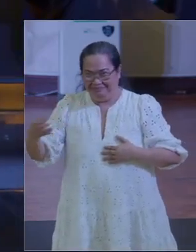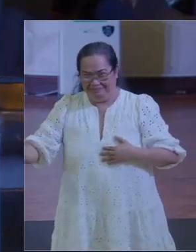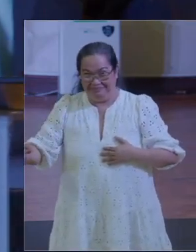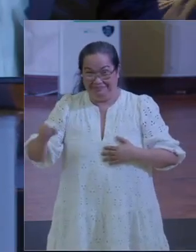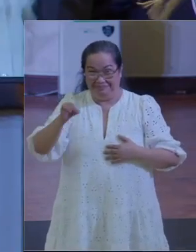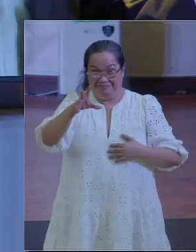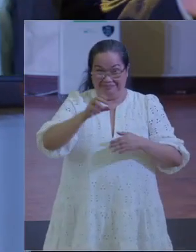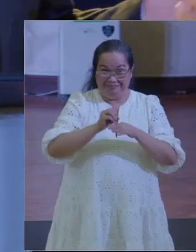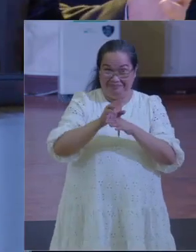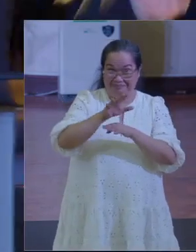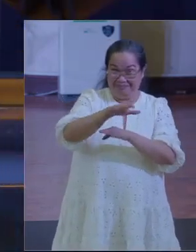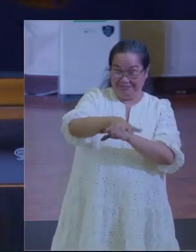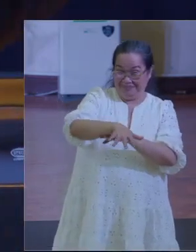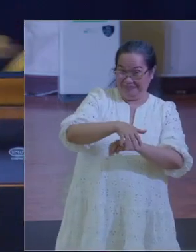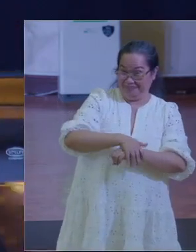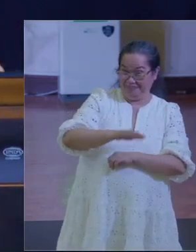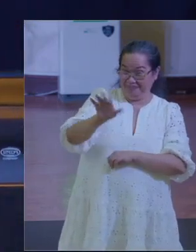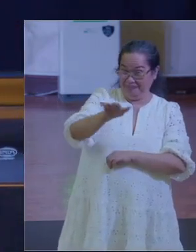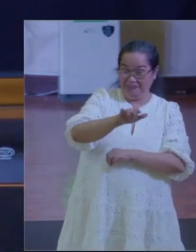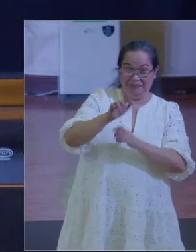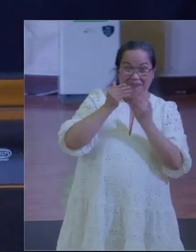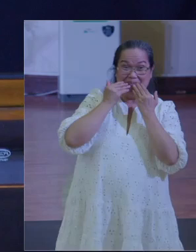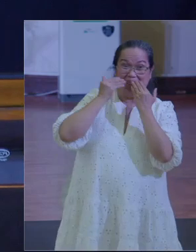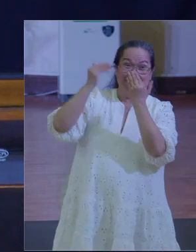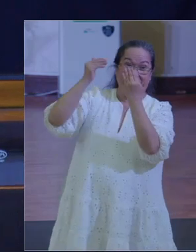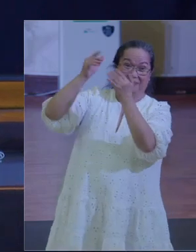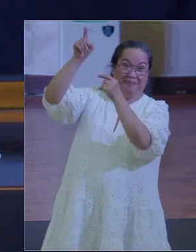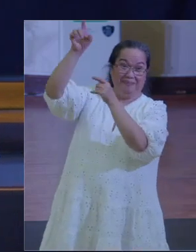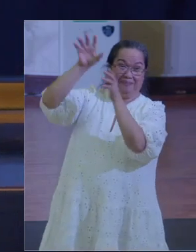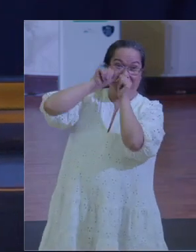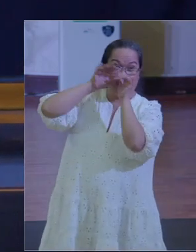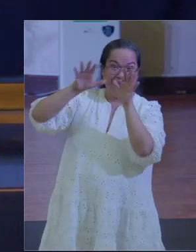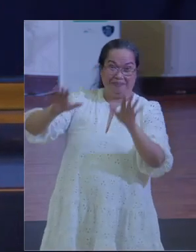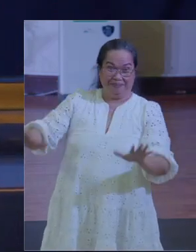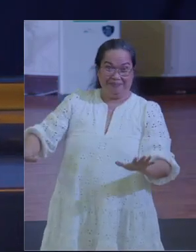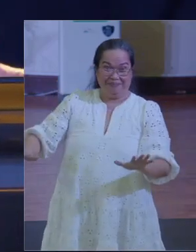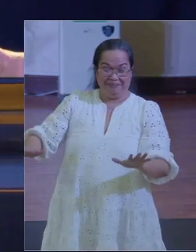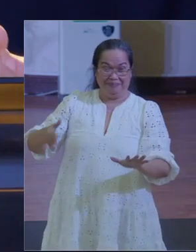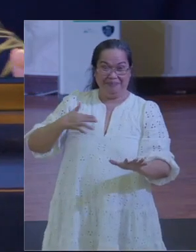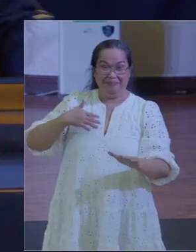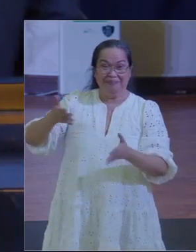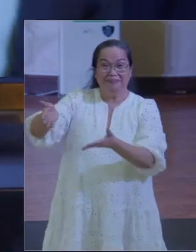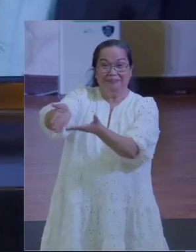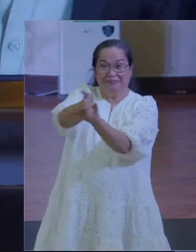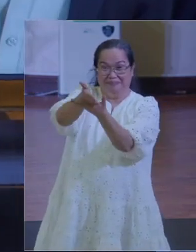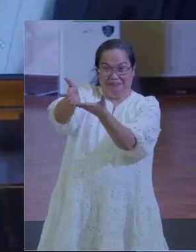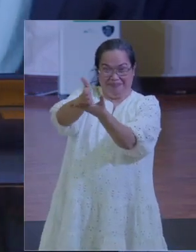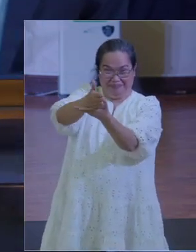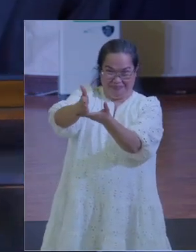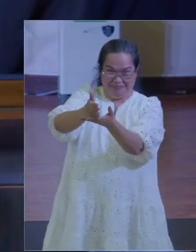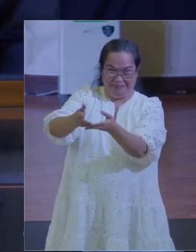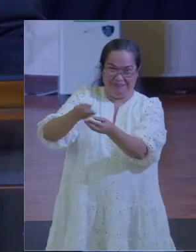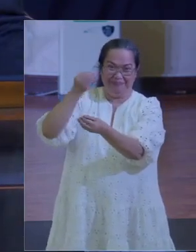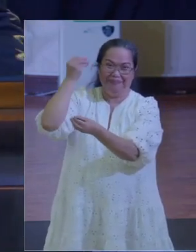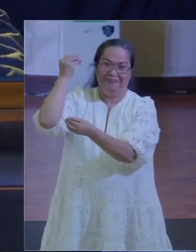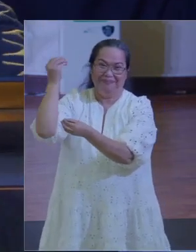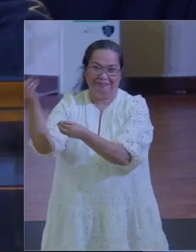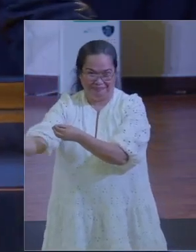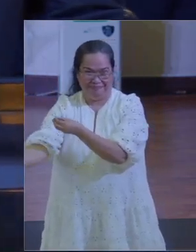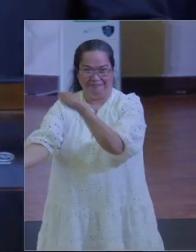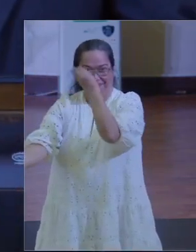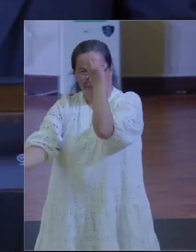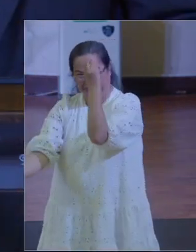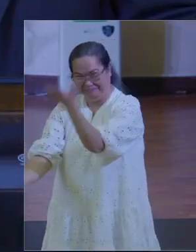umaapaw sa pasasalamat sa biyaya mo, Ibang klase. Ibang klase